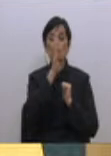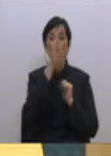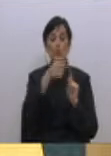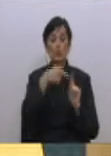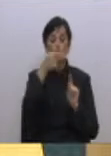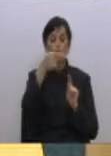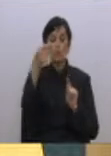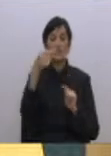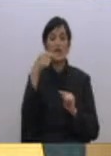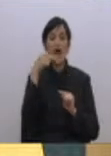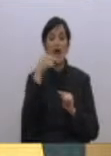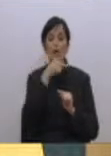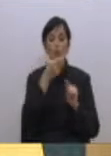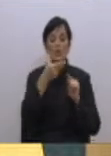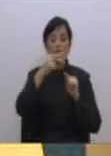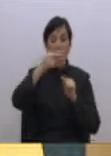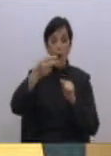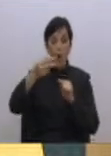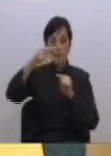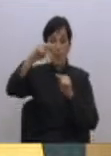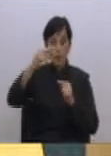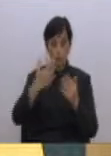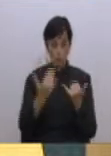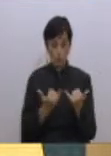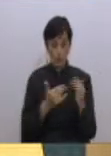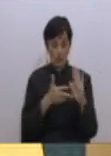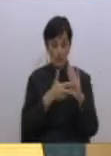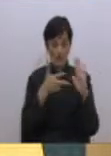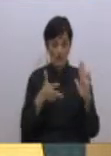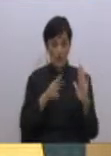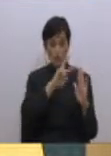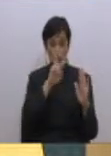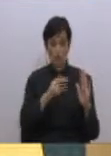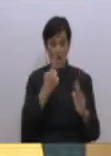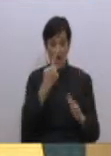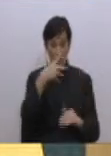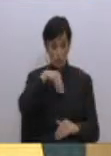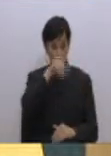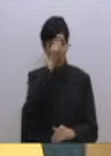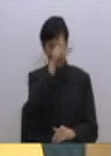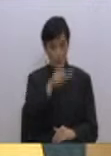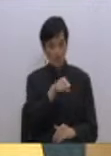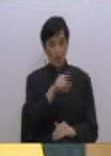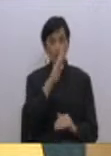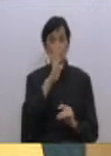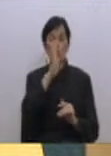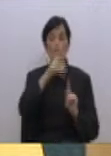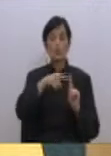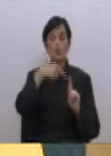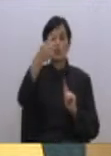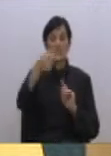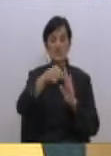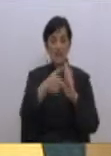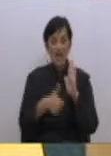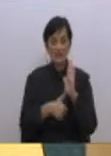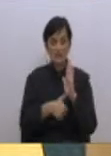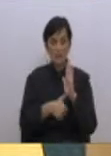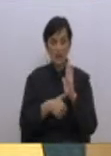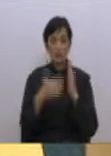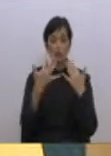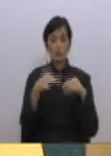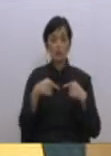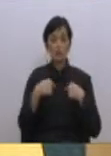ეკონომიკა გაორმაგდება. ანუ ეხლა თუ არის $8000 ერთულ მოსახლეზე, გახდება 16. ანუ ჩვენ